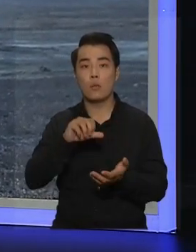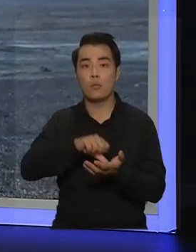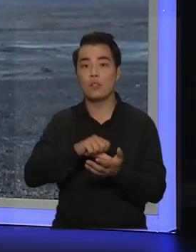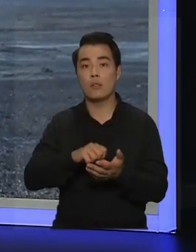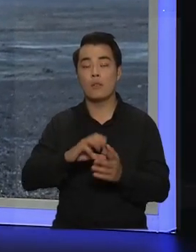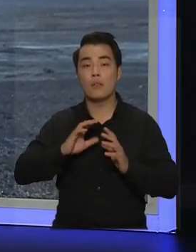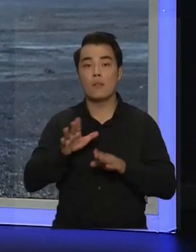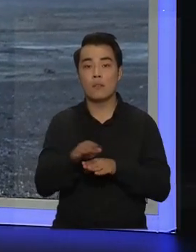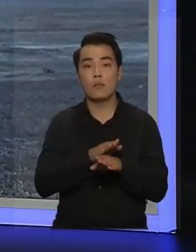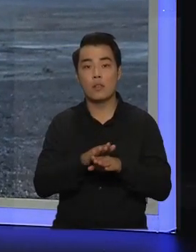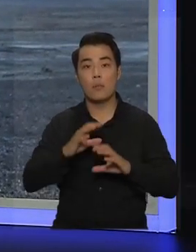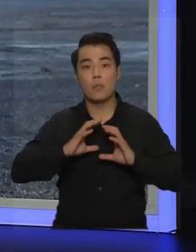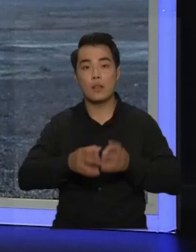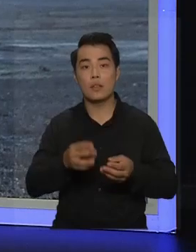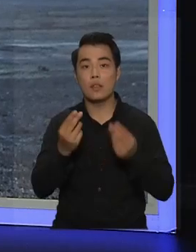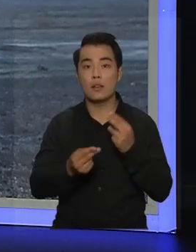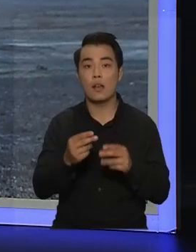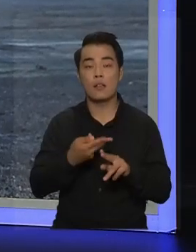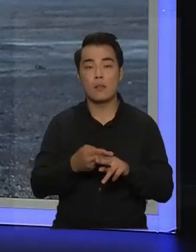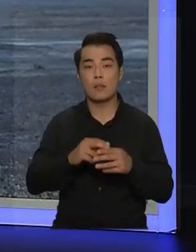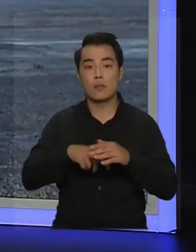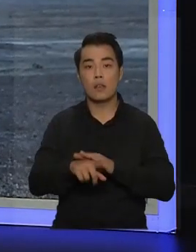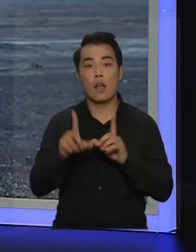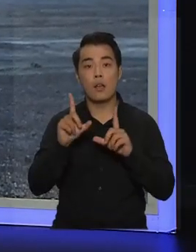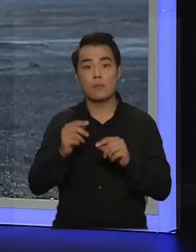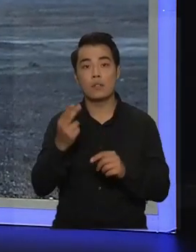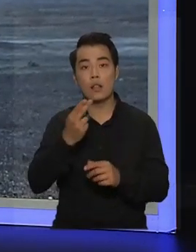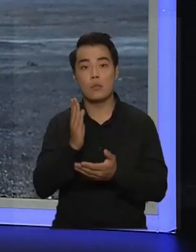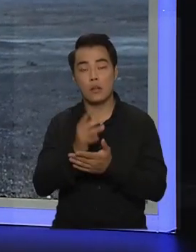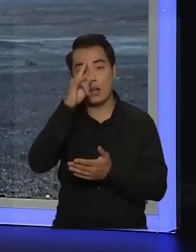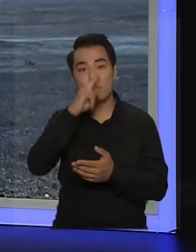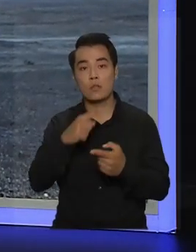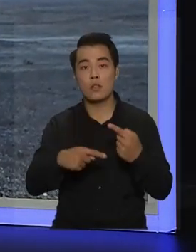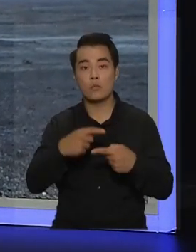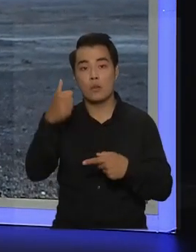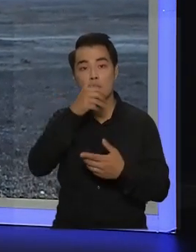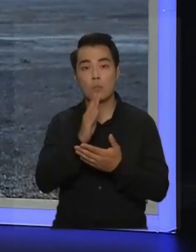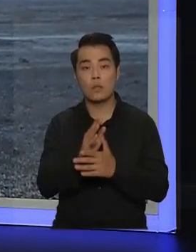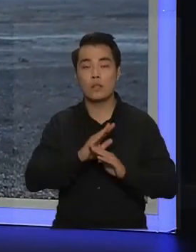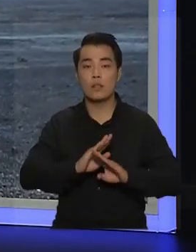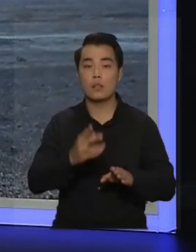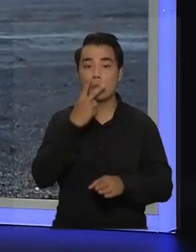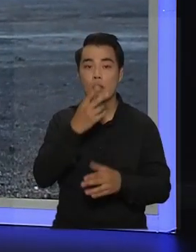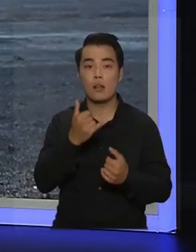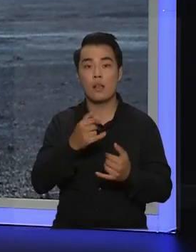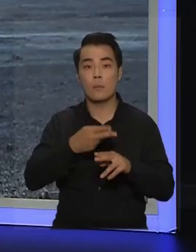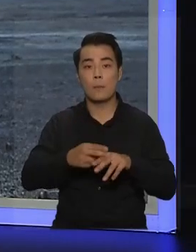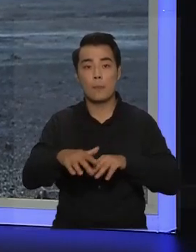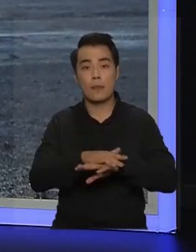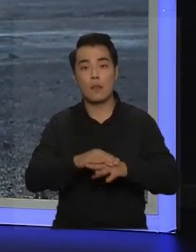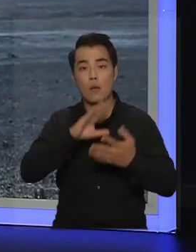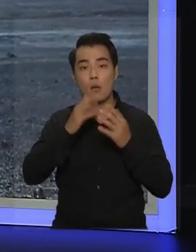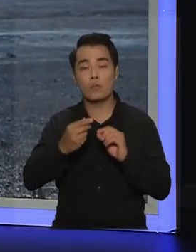участников всемирных игр кочевников, которые пройдут в столице Казахстана уже в следующем году. Несмотря на обширную